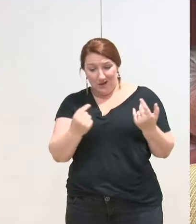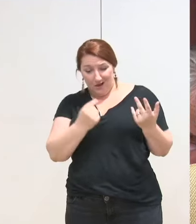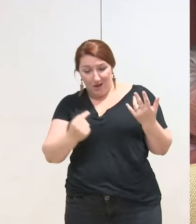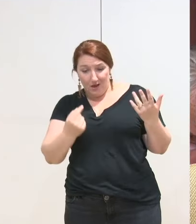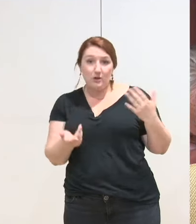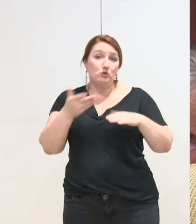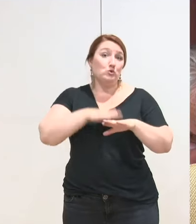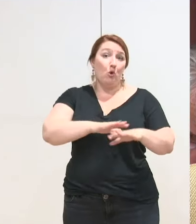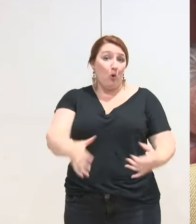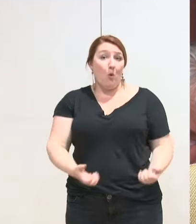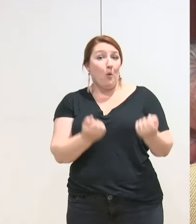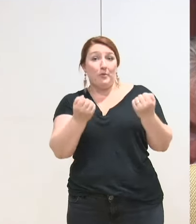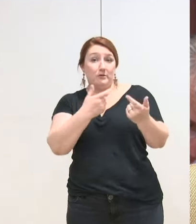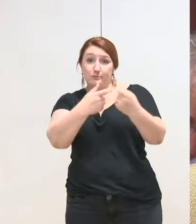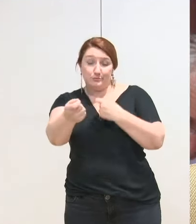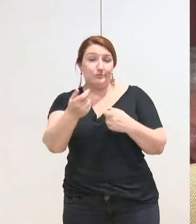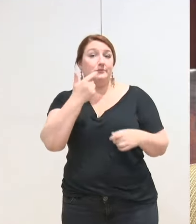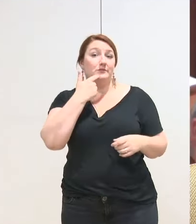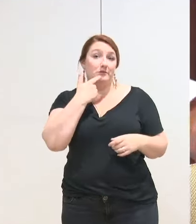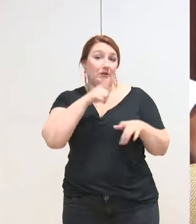pour pouvoir prononcer sa